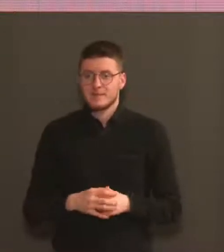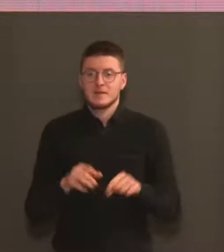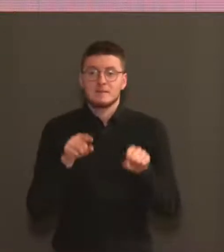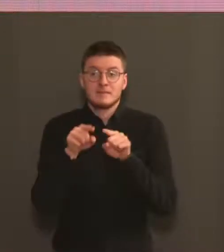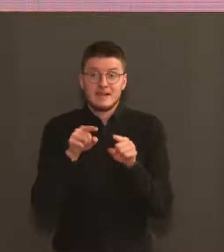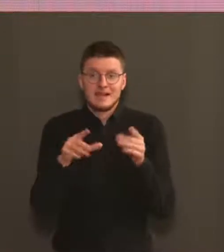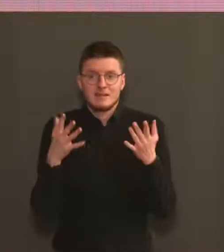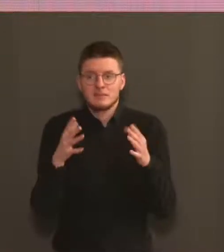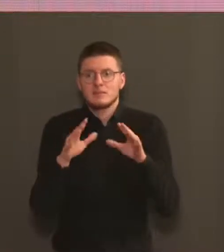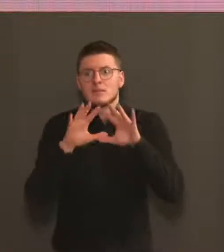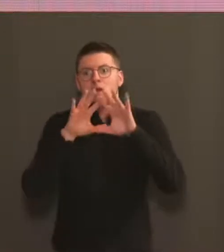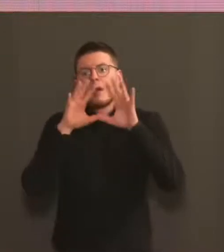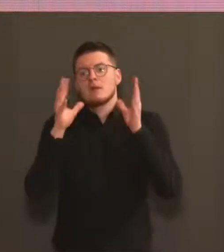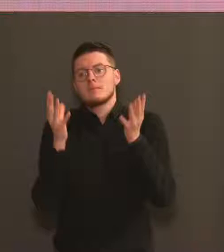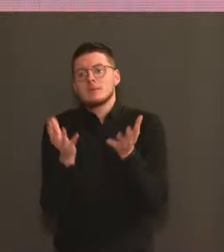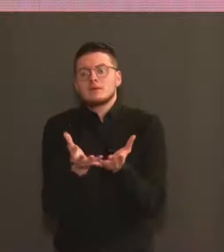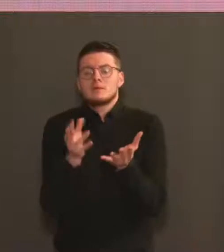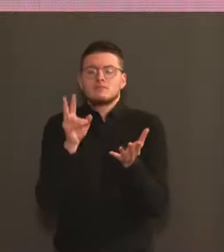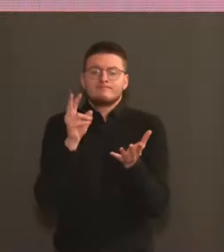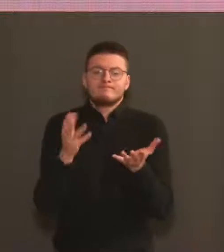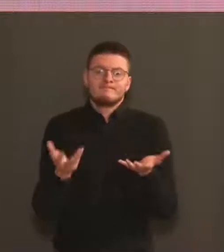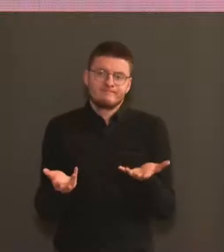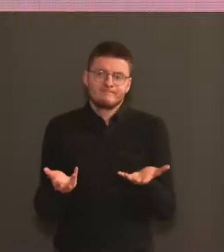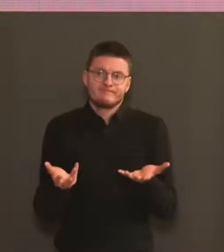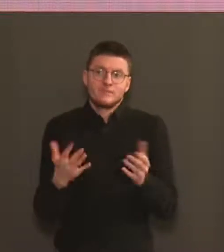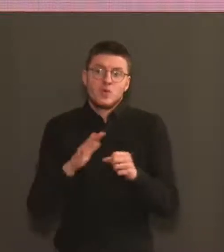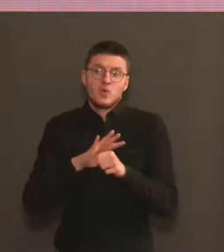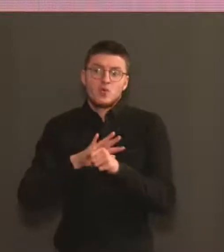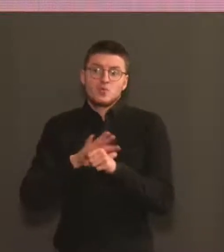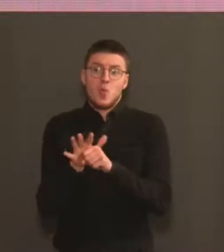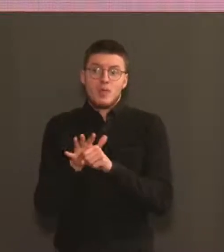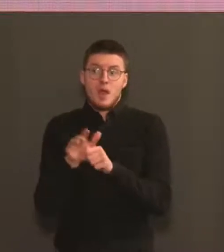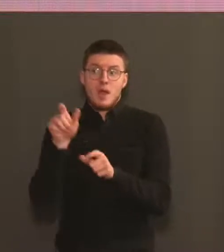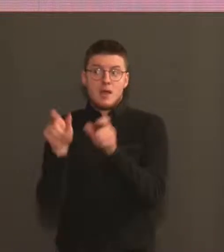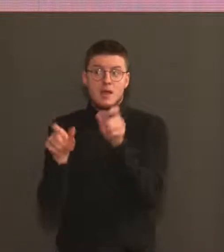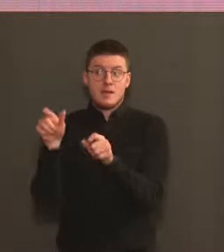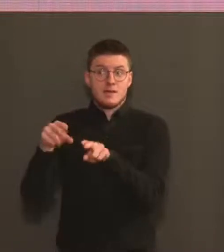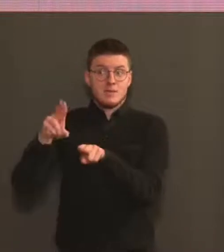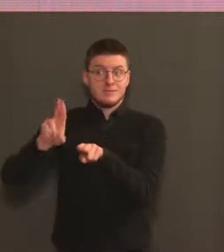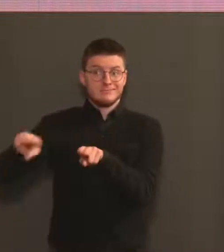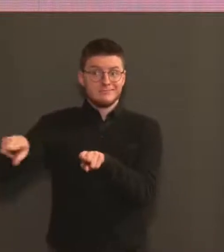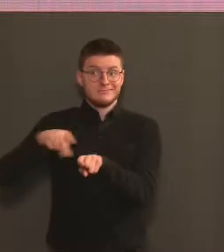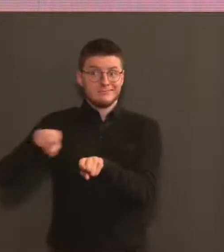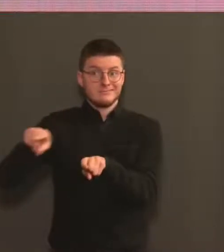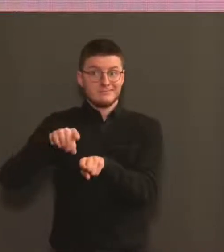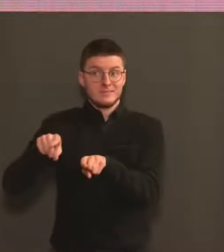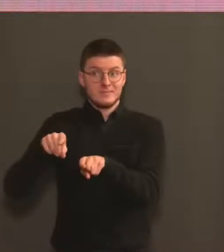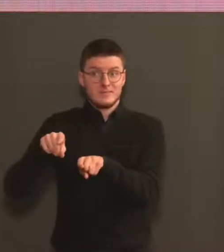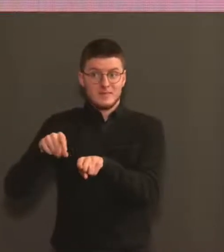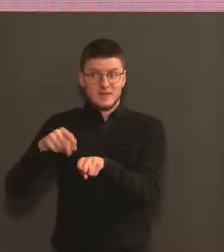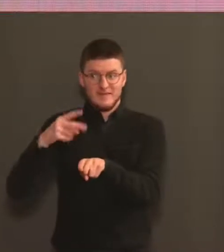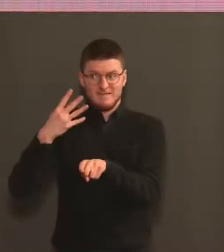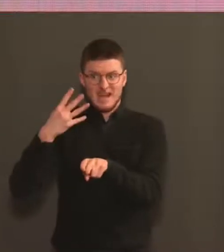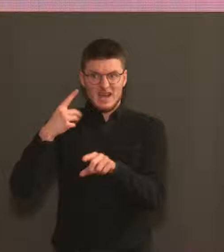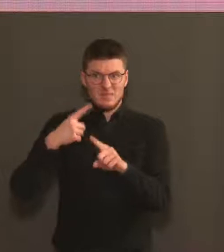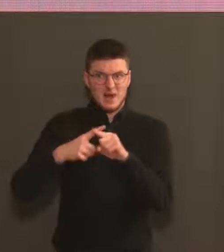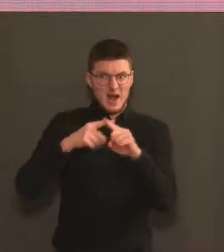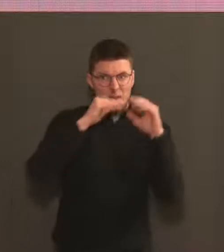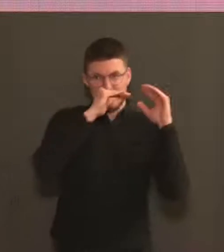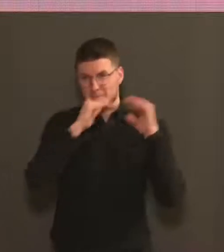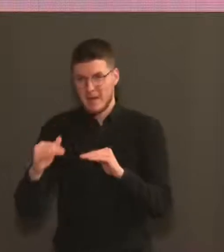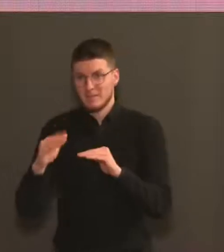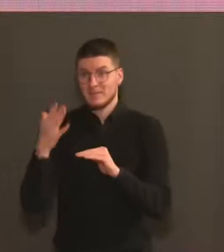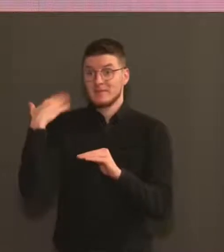met COVID met meer dan een factor 4 afgenomen sinds de piek van de tweede golf. Maar door de combinatie